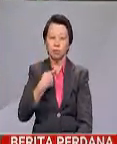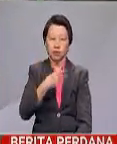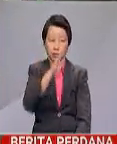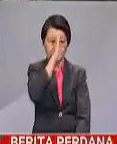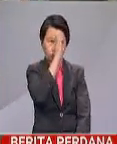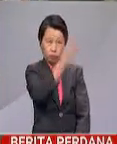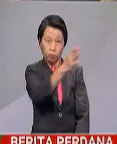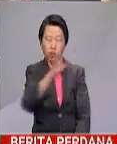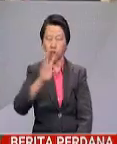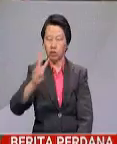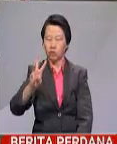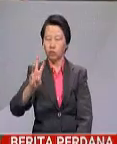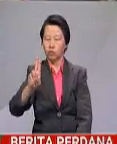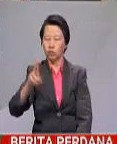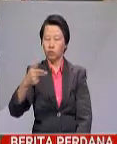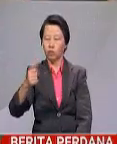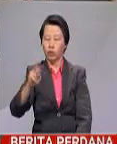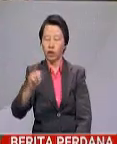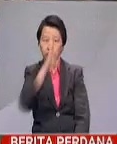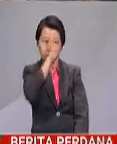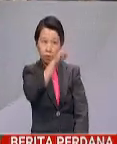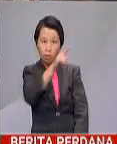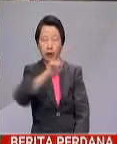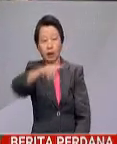Wuhan. Pada yang lain ini tak ada masalah.